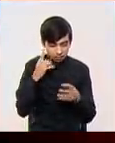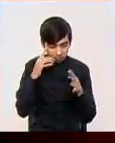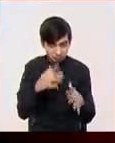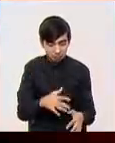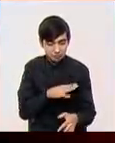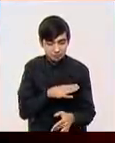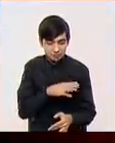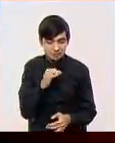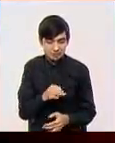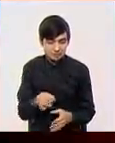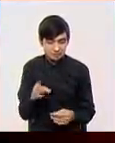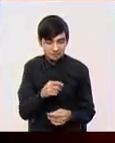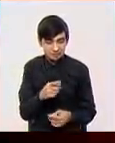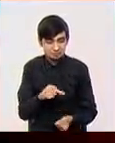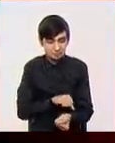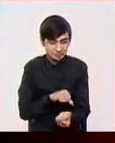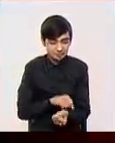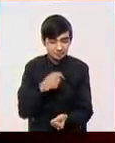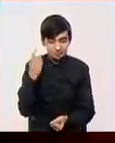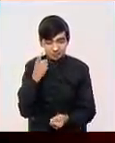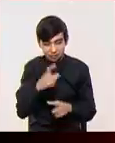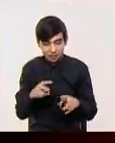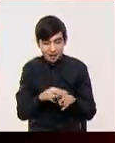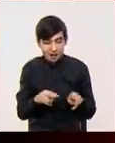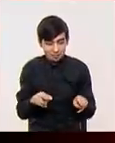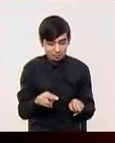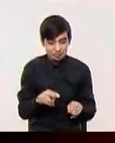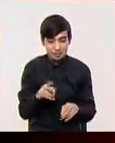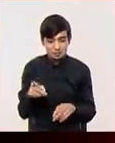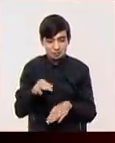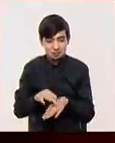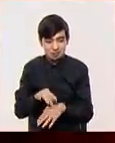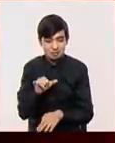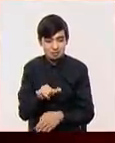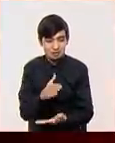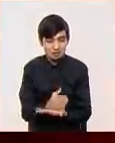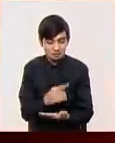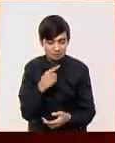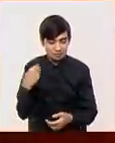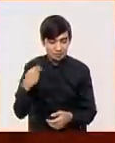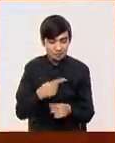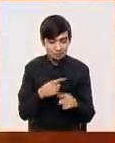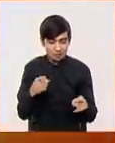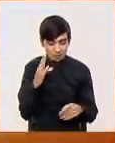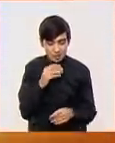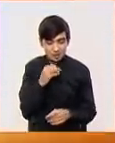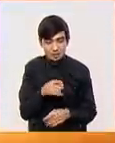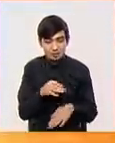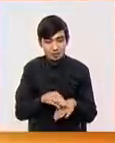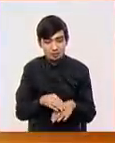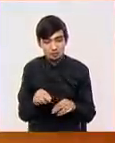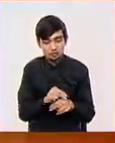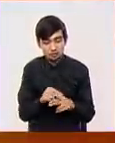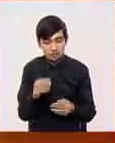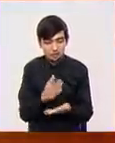кеселі екенін, олардың нашақорлар мен мас күнімдердің күйіндей науқас екенін айтып дабыл қағуда. Бұл ауру болса, оның емі бар